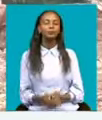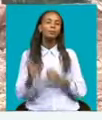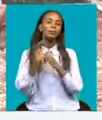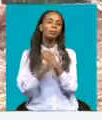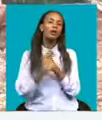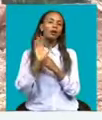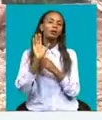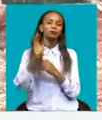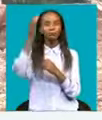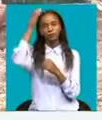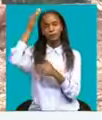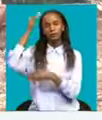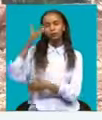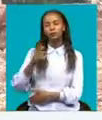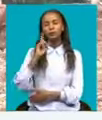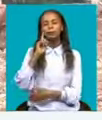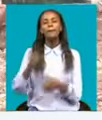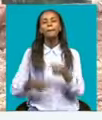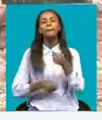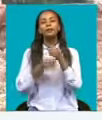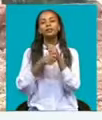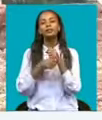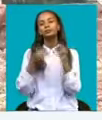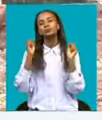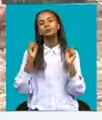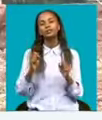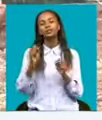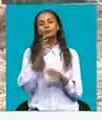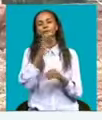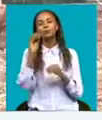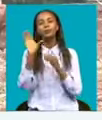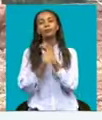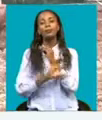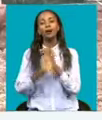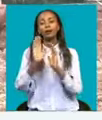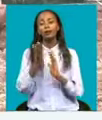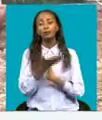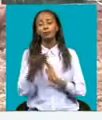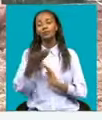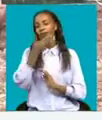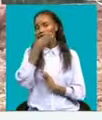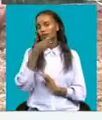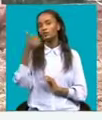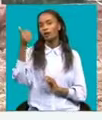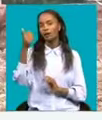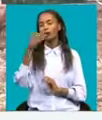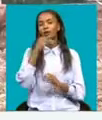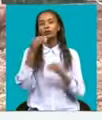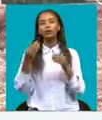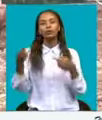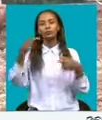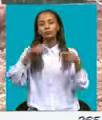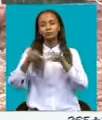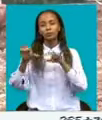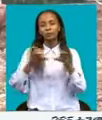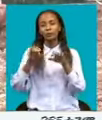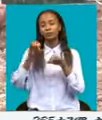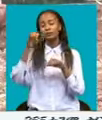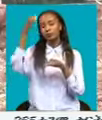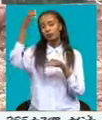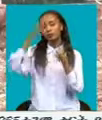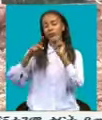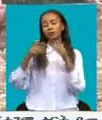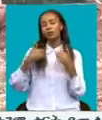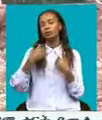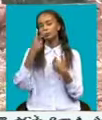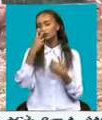ከሀገሩ ከመንግስት ጎኑ ነው መደገፍ የሚችልበትና በሀገራዊ ጉዳይ ላይ የተሻለ ኮንትሪቢዩት የሚያደርግ ህዝብ እንዳለን